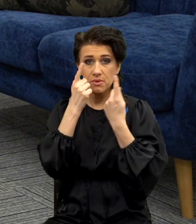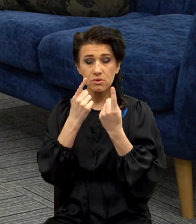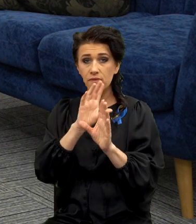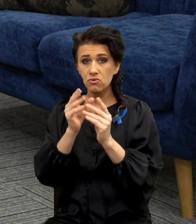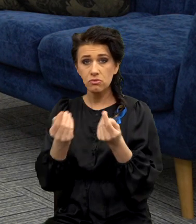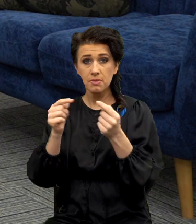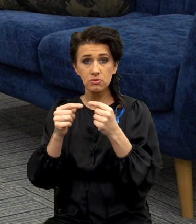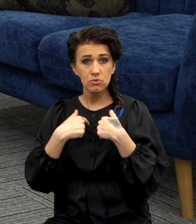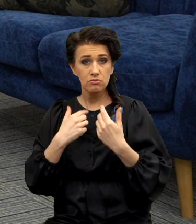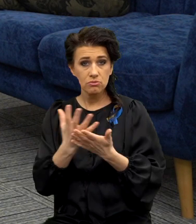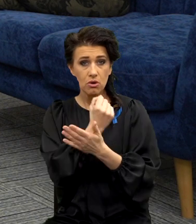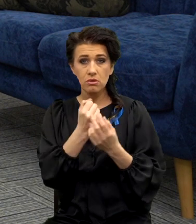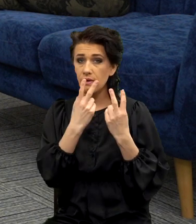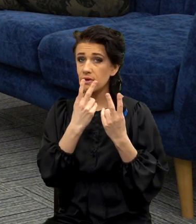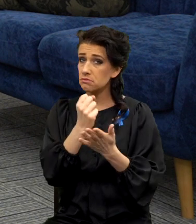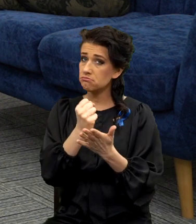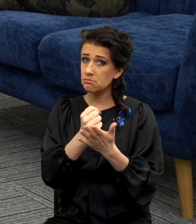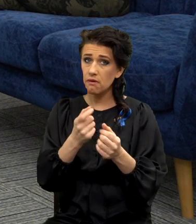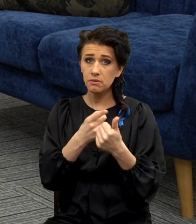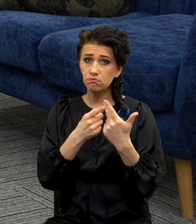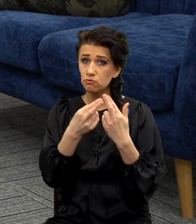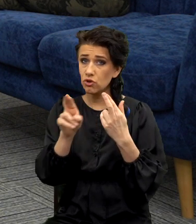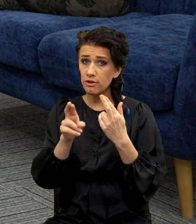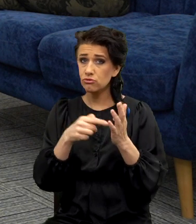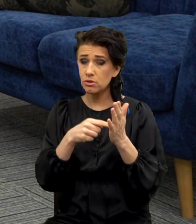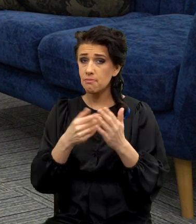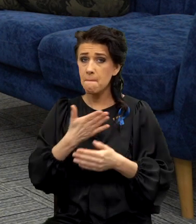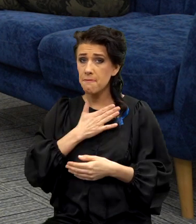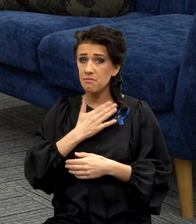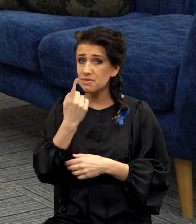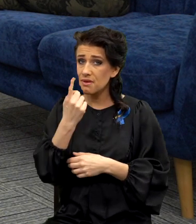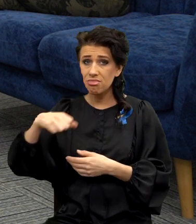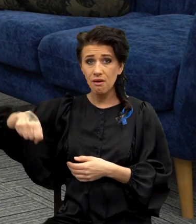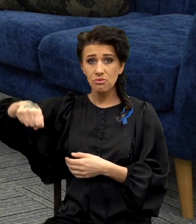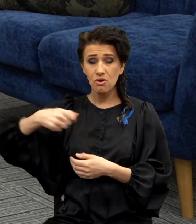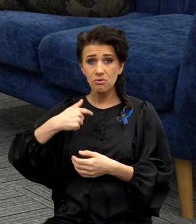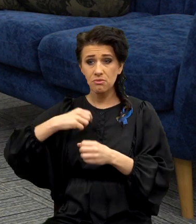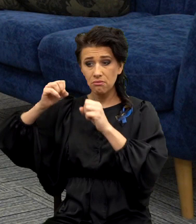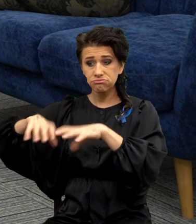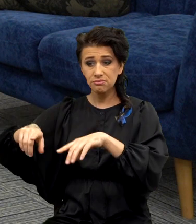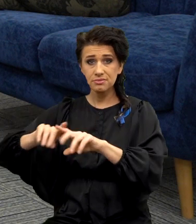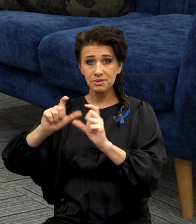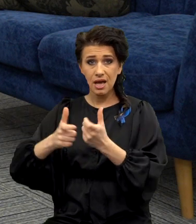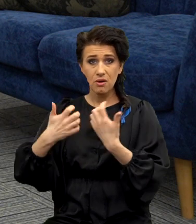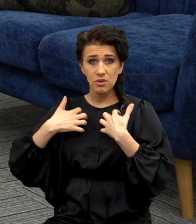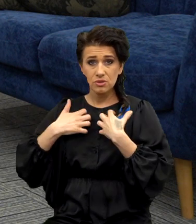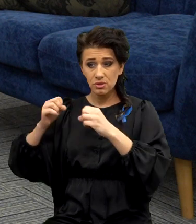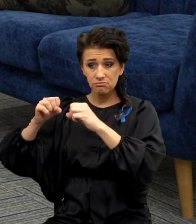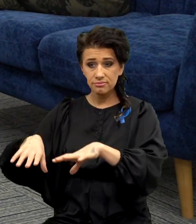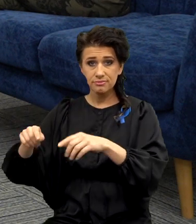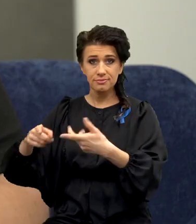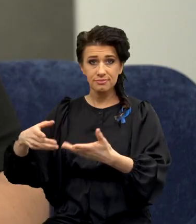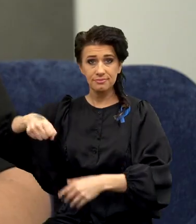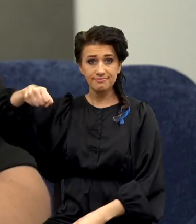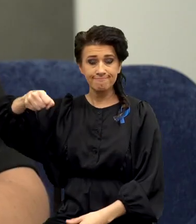przyda, to co biorę. Biorę najważniejsze rzeczy, a mam na przykład jedną torbę i w nią mam cały dobytek swój domu